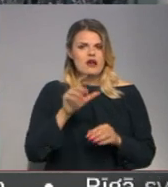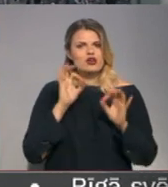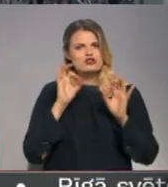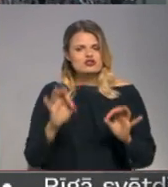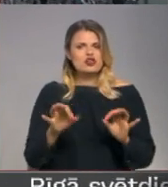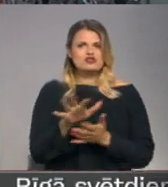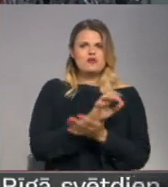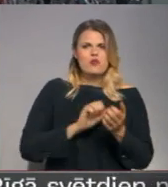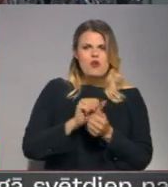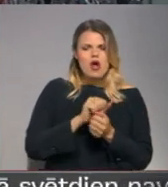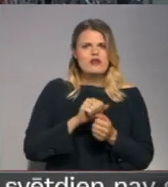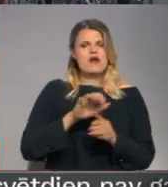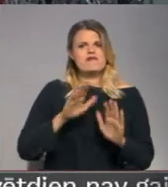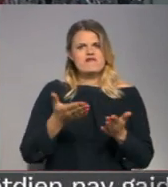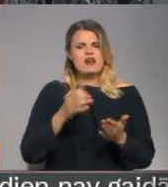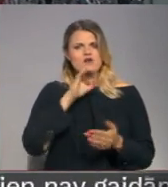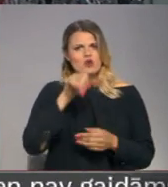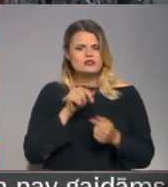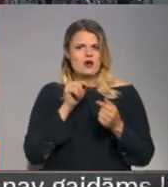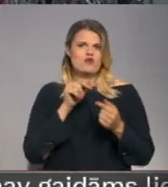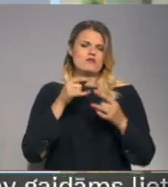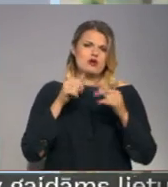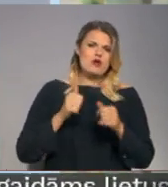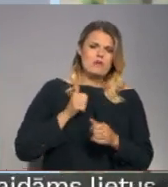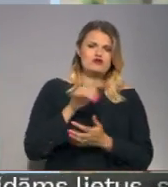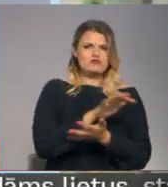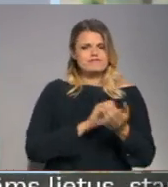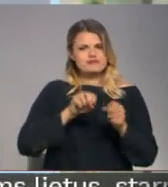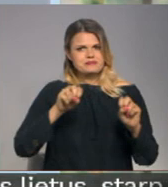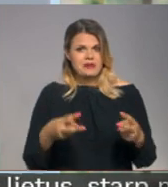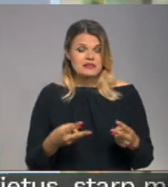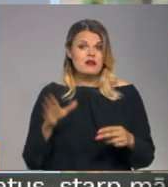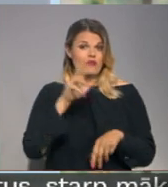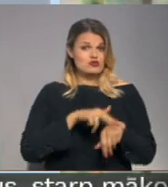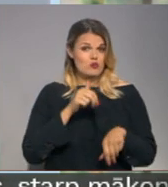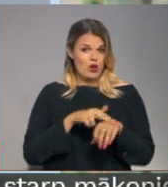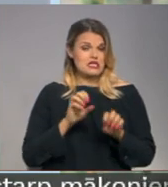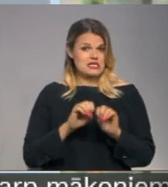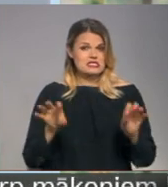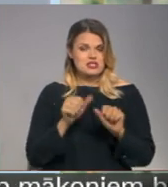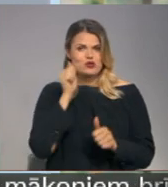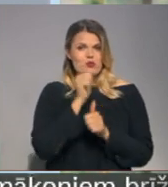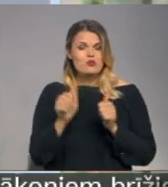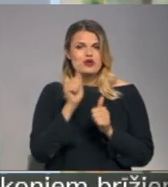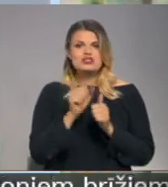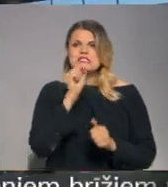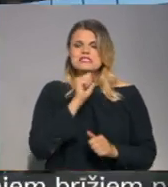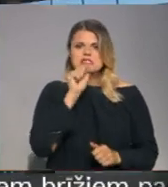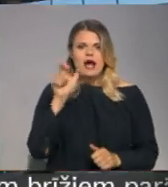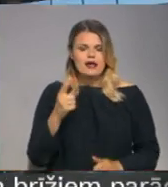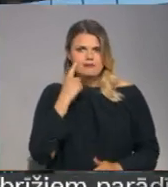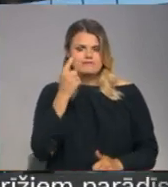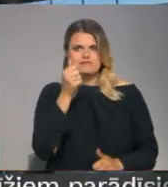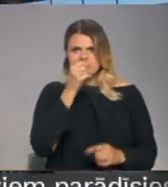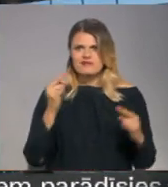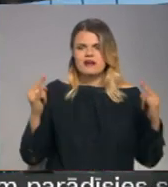tīša mantas bojāšana vai nozieguma pret īpašumu. Valsts policijā arī stāsta bieži garnaģu uzmanību, piesaistot